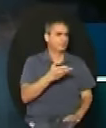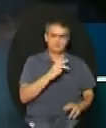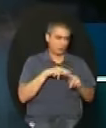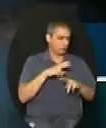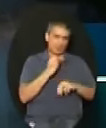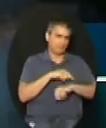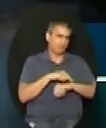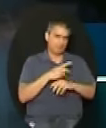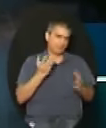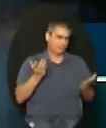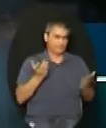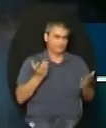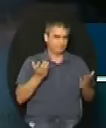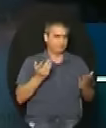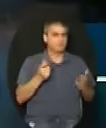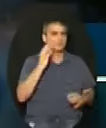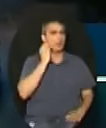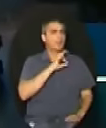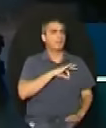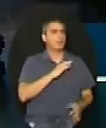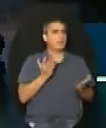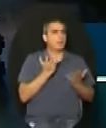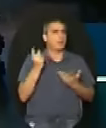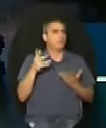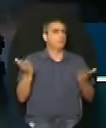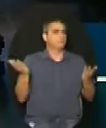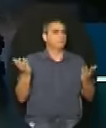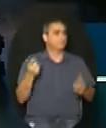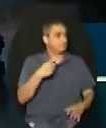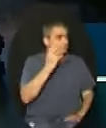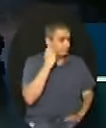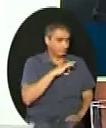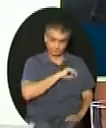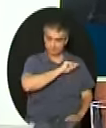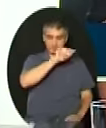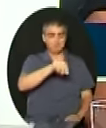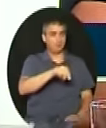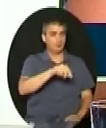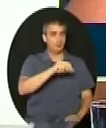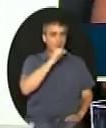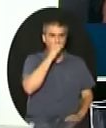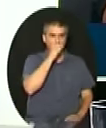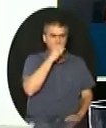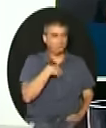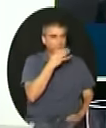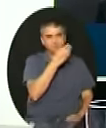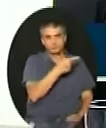לנו הרבה זמן לקריאה הזאת, ליברמן, איך זה מוצא אותו? תראה, קודם כל ליברמן הגיע לשם, וכששאלתי אותו